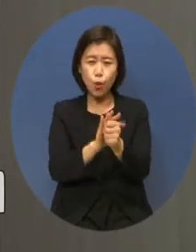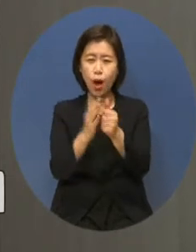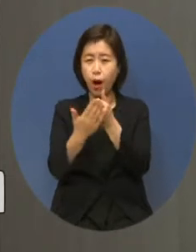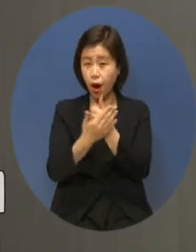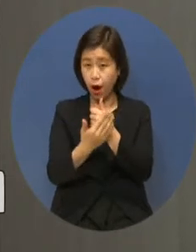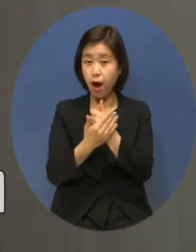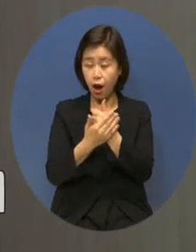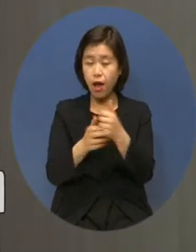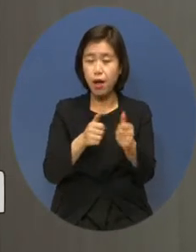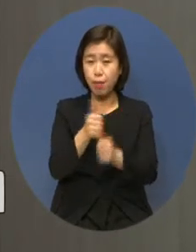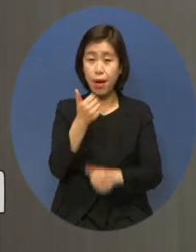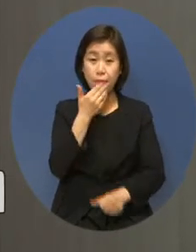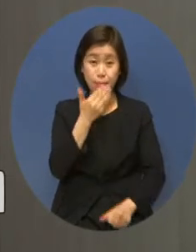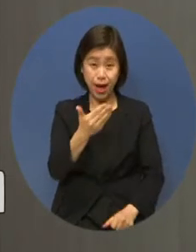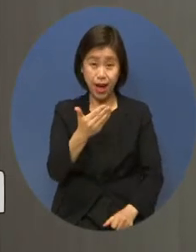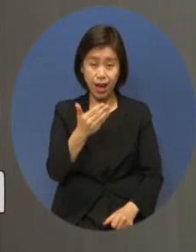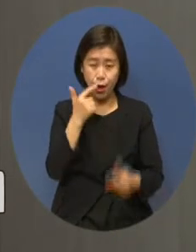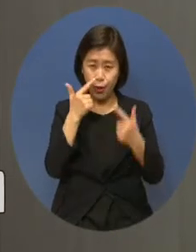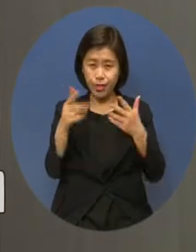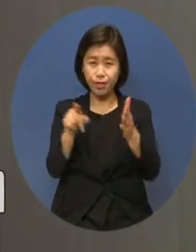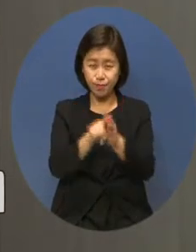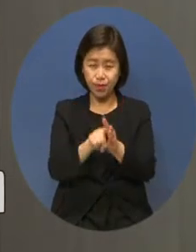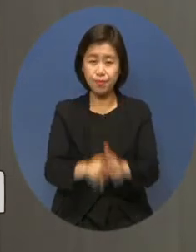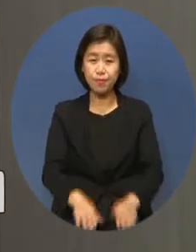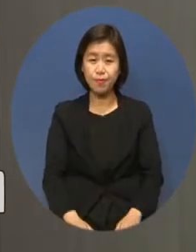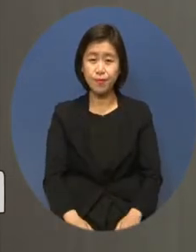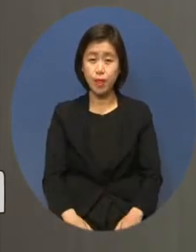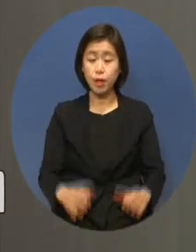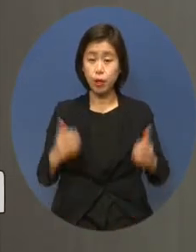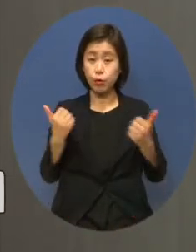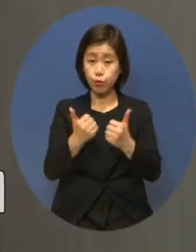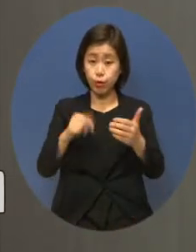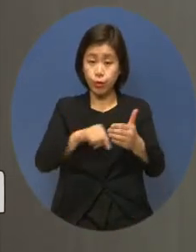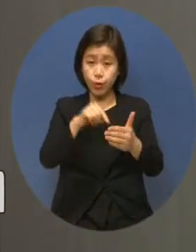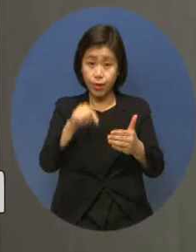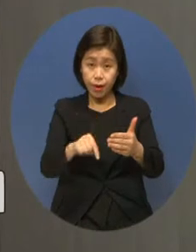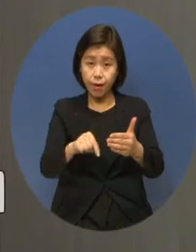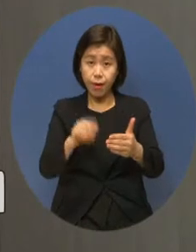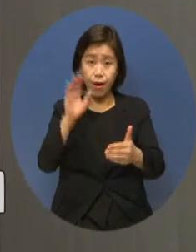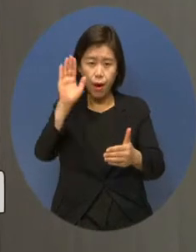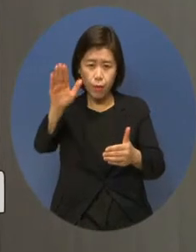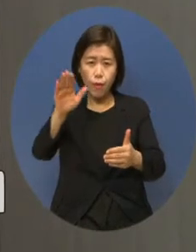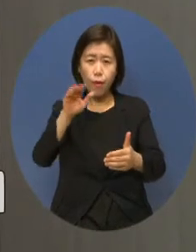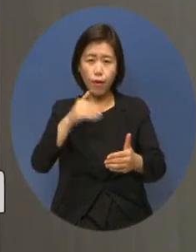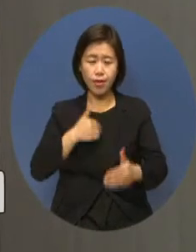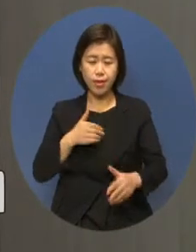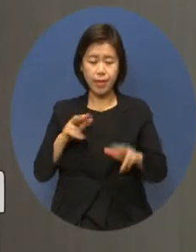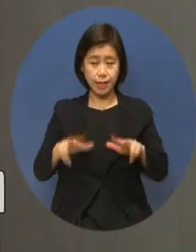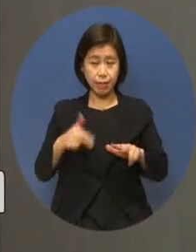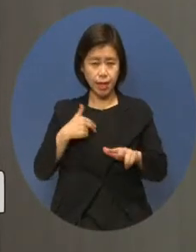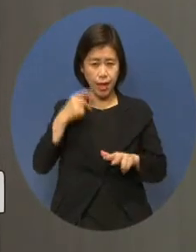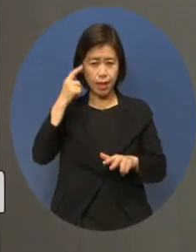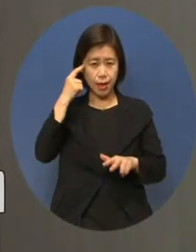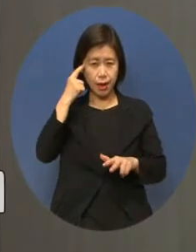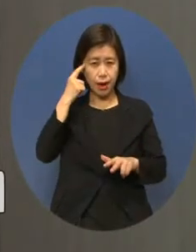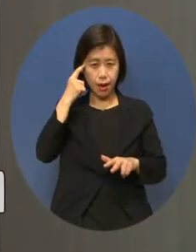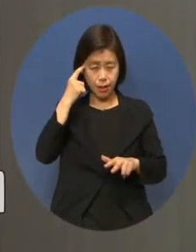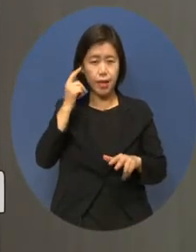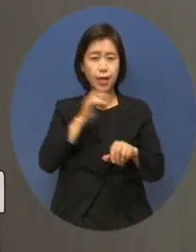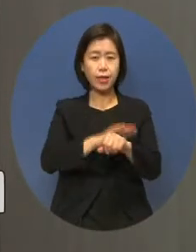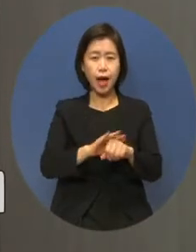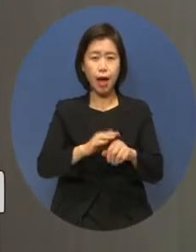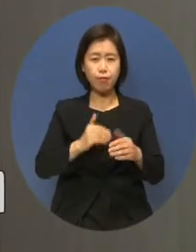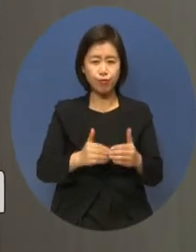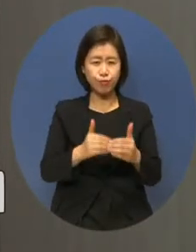거라고 저는 확신합니다. 국회에서 이제 그런 확신을 실제 변화로 만들어 나갈 수